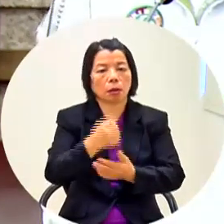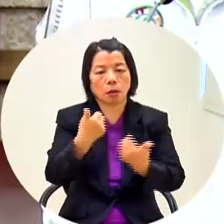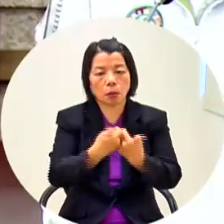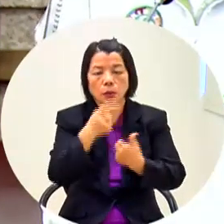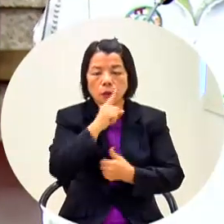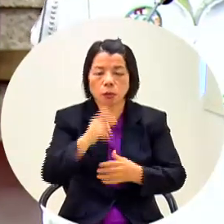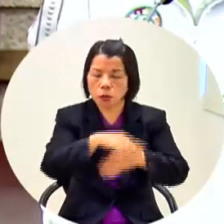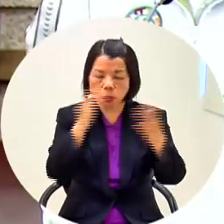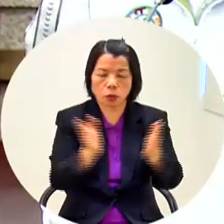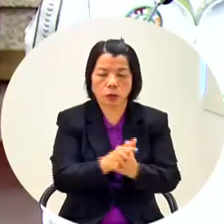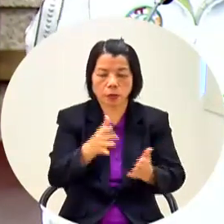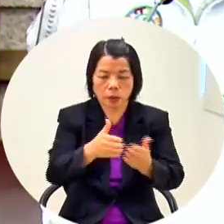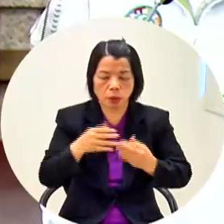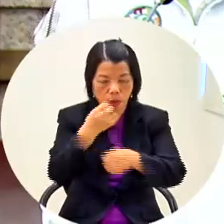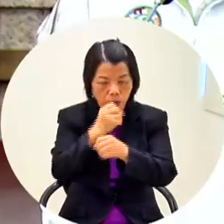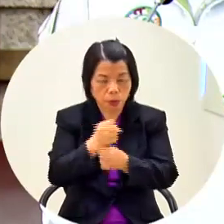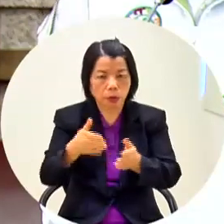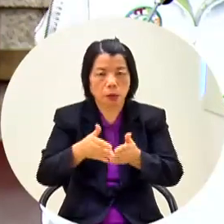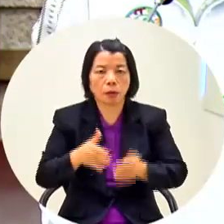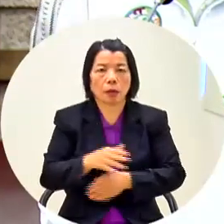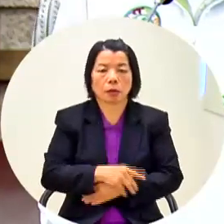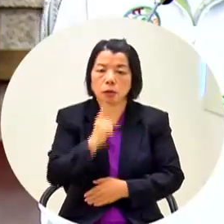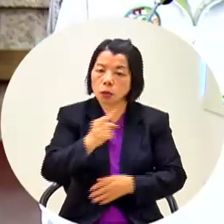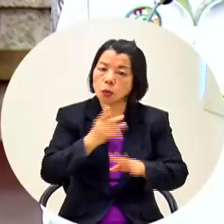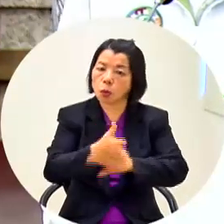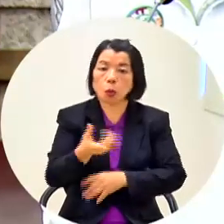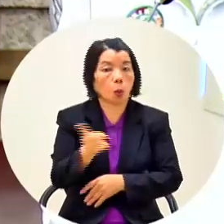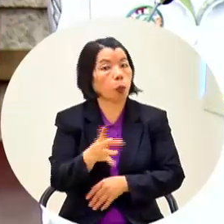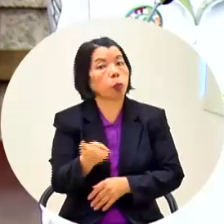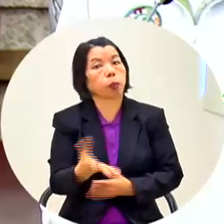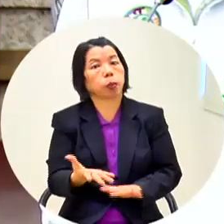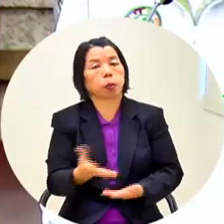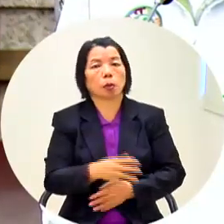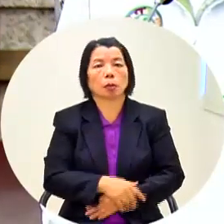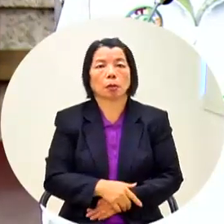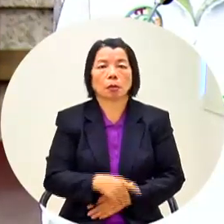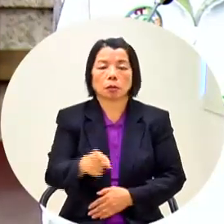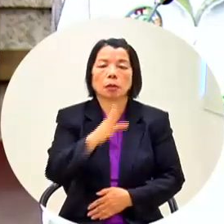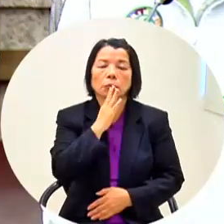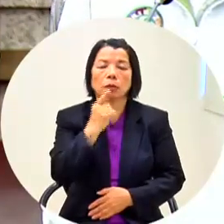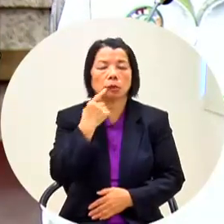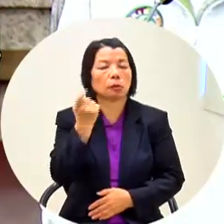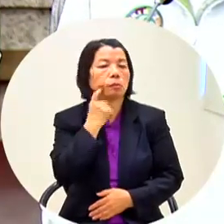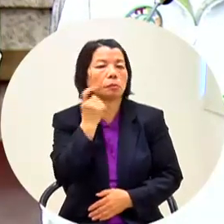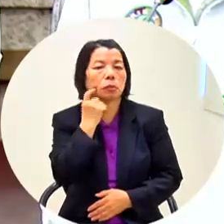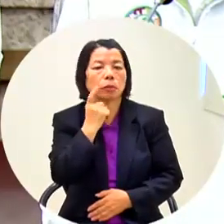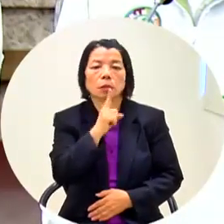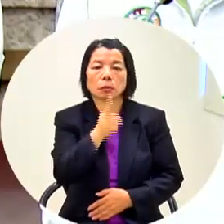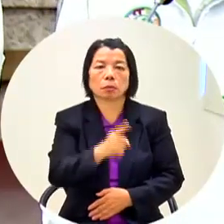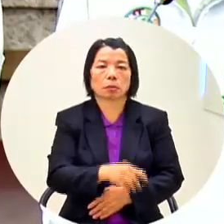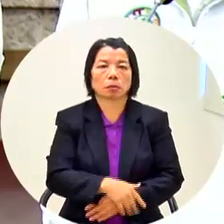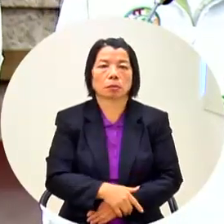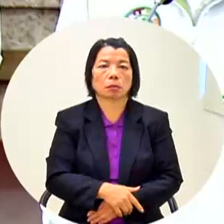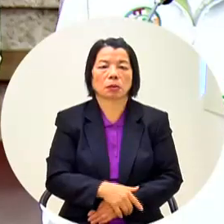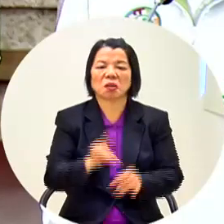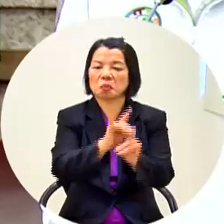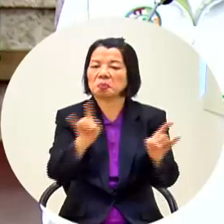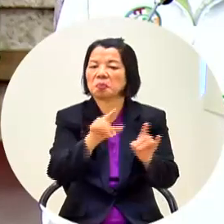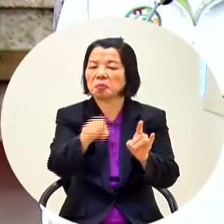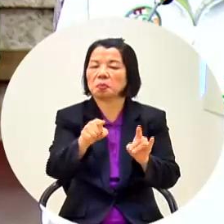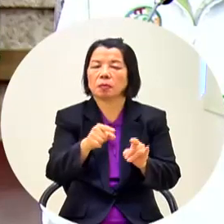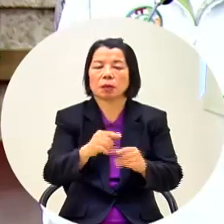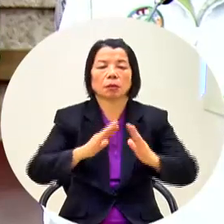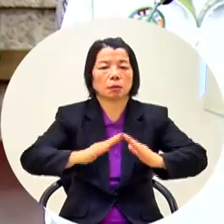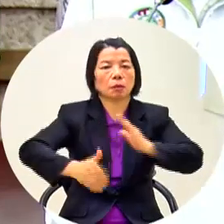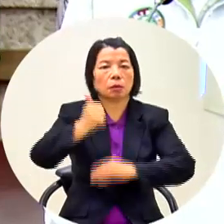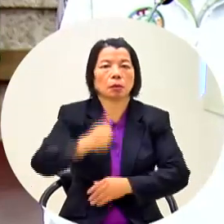筛；4月25号，你说你从来没有说过这句话，这个就是你说谎。我请问市长，你知不